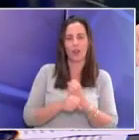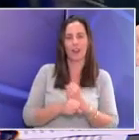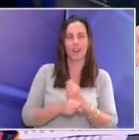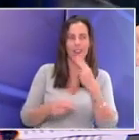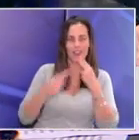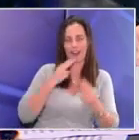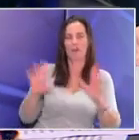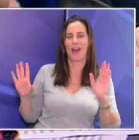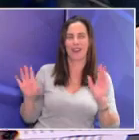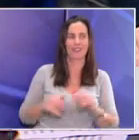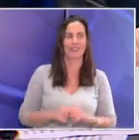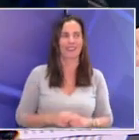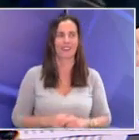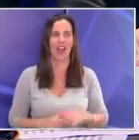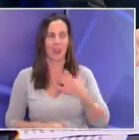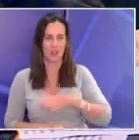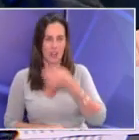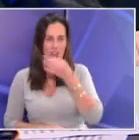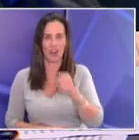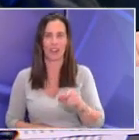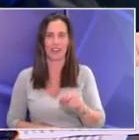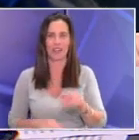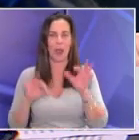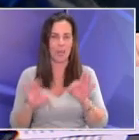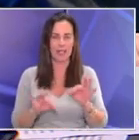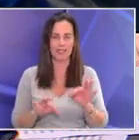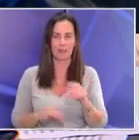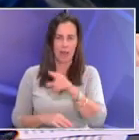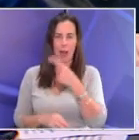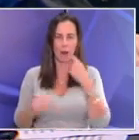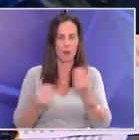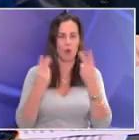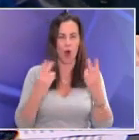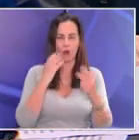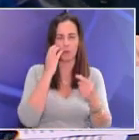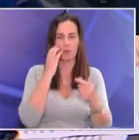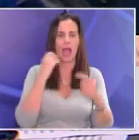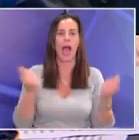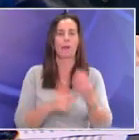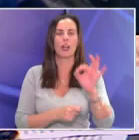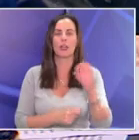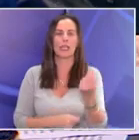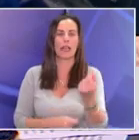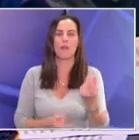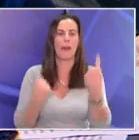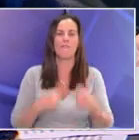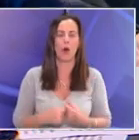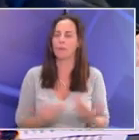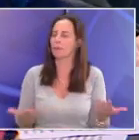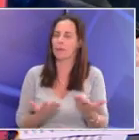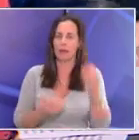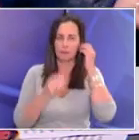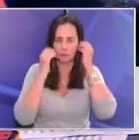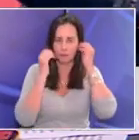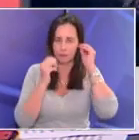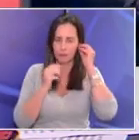תחת עין ושן תחת שן. אבל אני רוצה לשאול אותך גם, כי בעצם פה טלי אמרה משהו והוא משהו חשוב. הקמפיין שלכם, כספים, מה היה